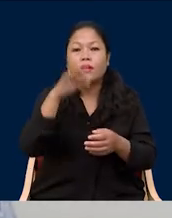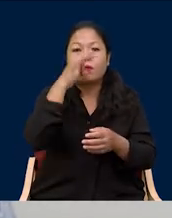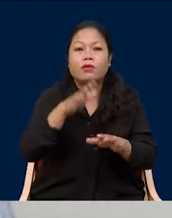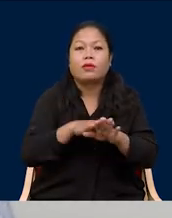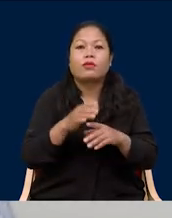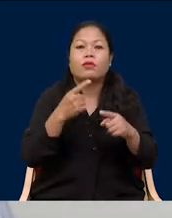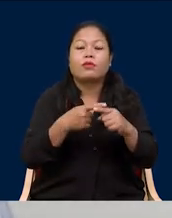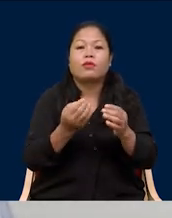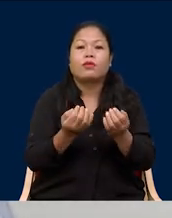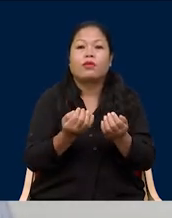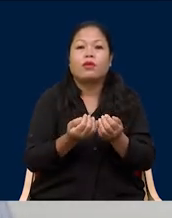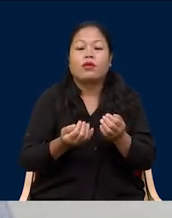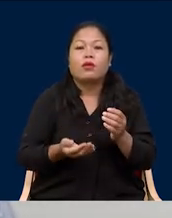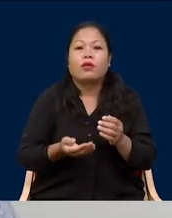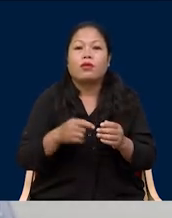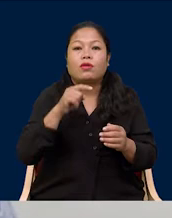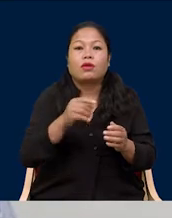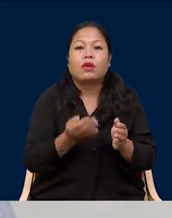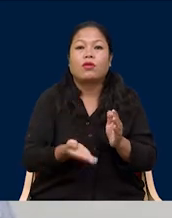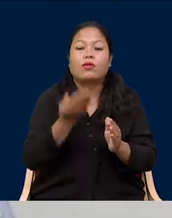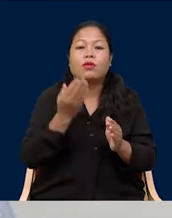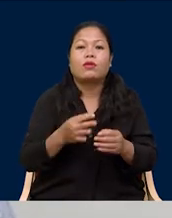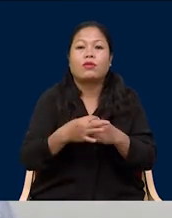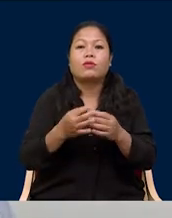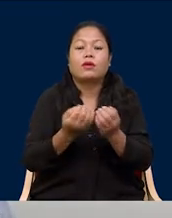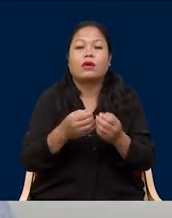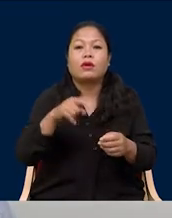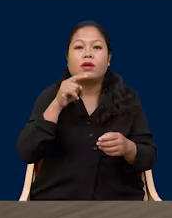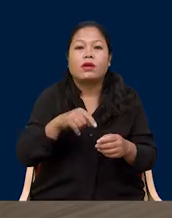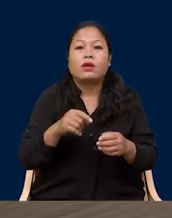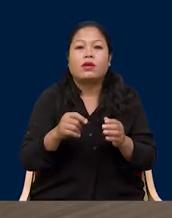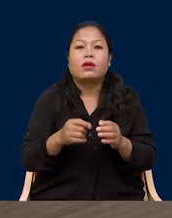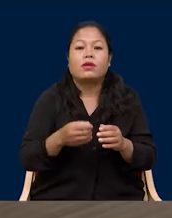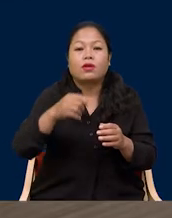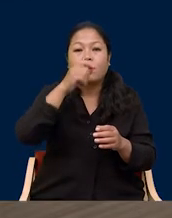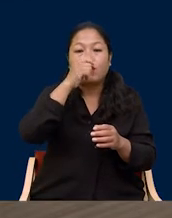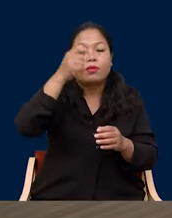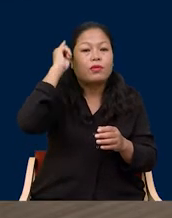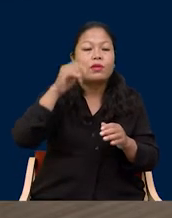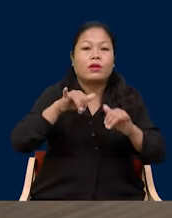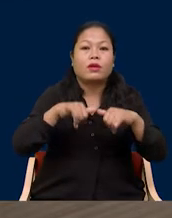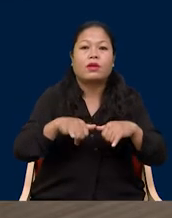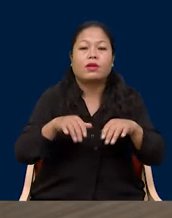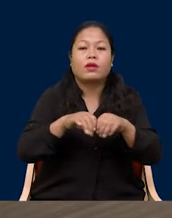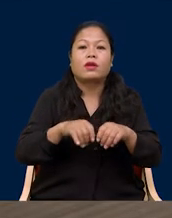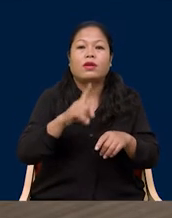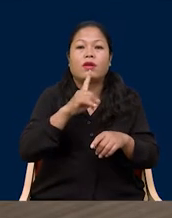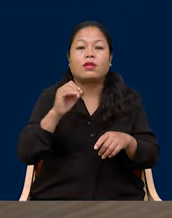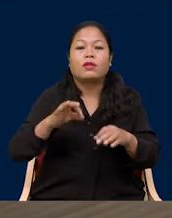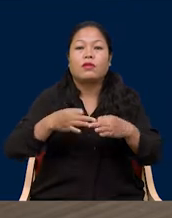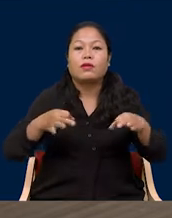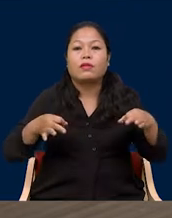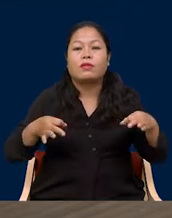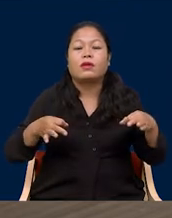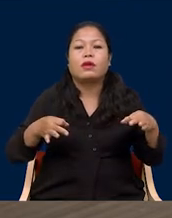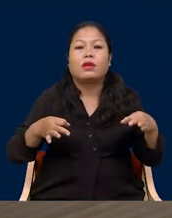भन्ने विषयलाई चाहिँ हामीले जोरदारका साथ चाहिँ त्यहाँ उठाउने गरेका छौँ। अब यसको पूर्व तयारीको सन्दर्भमा भन्नुपर्दा हामीले